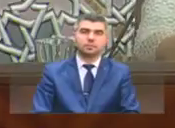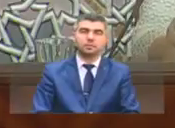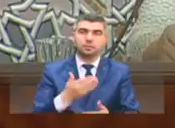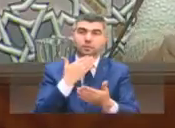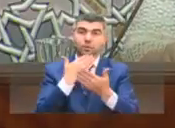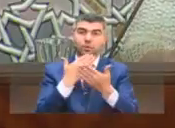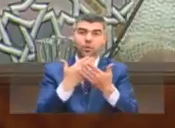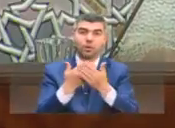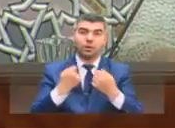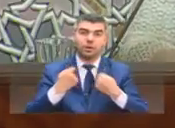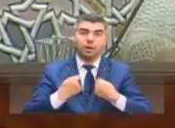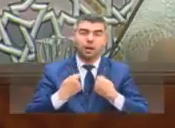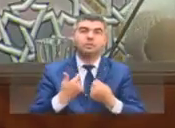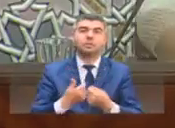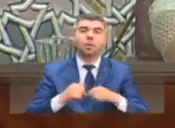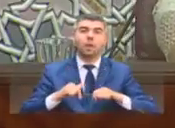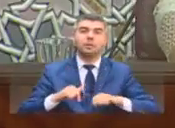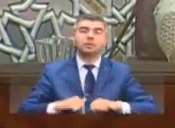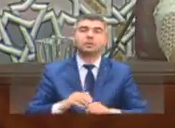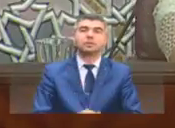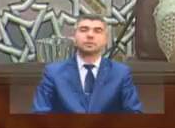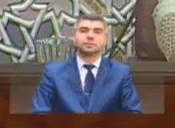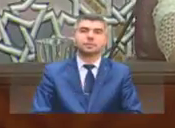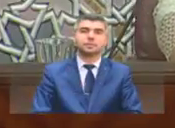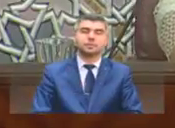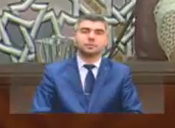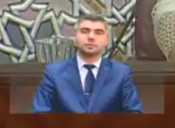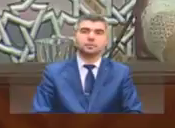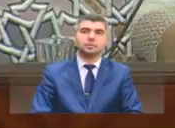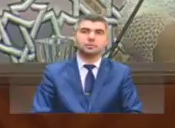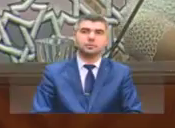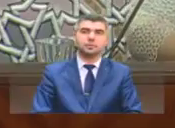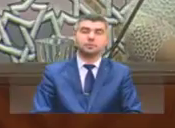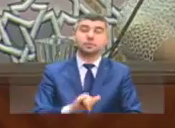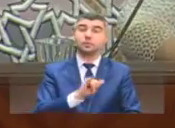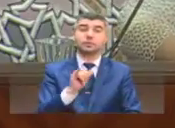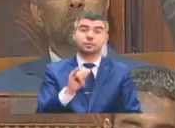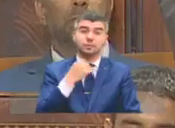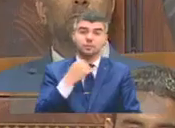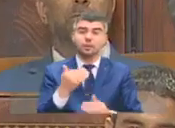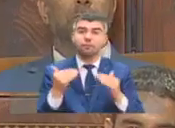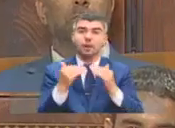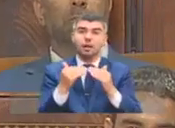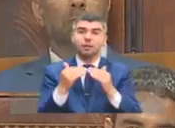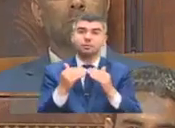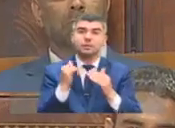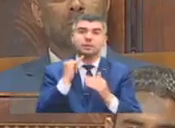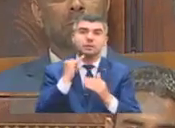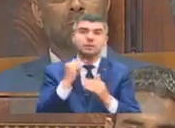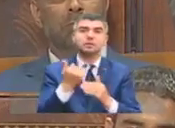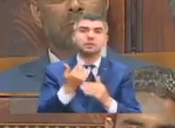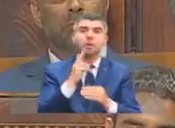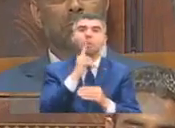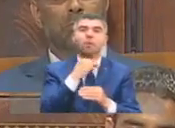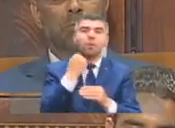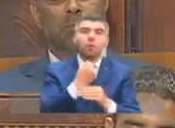الرئيسة. السيدة الوزيرة، لا يختلف اثنان على الأهمية البالغة التي توليها السلطات الحكومية لمجال